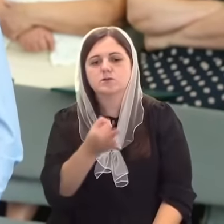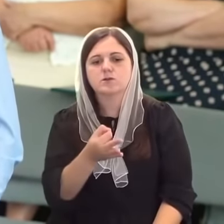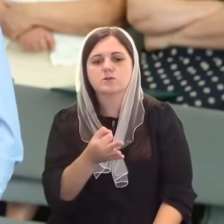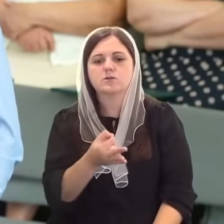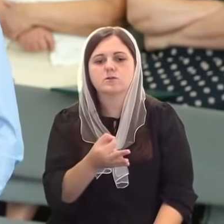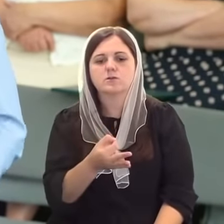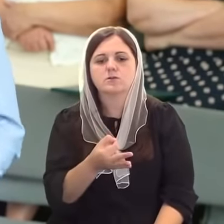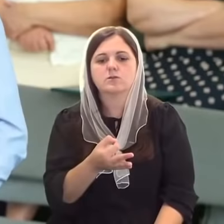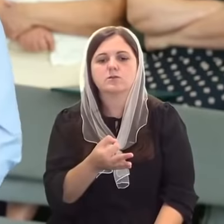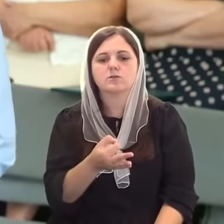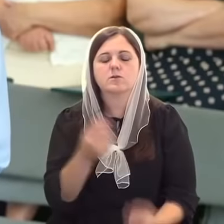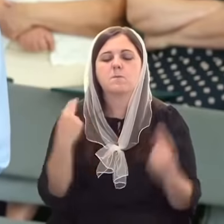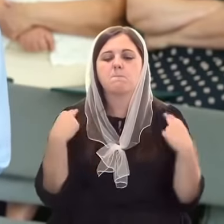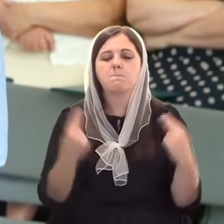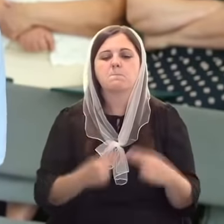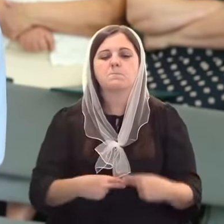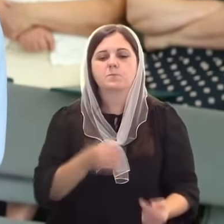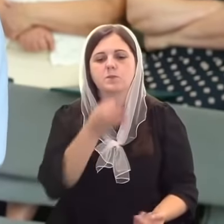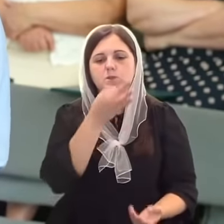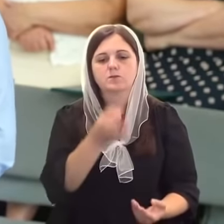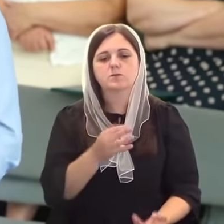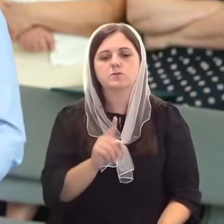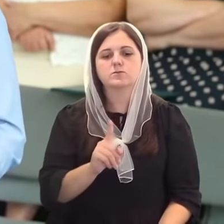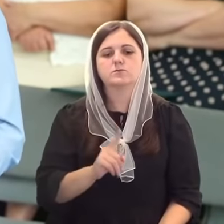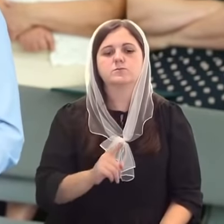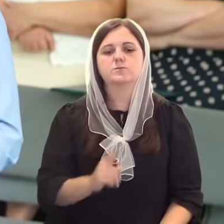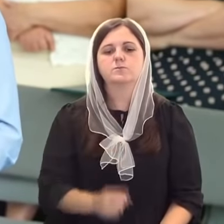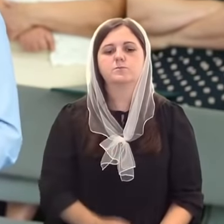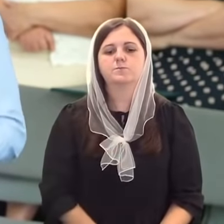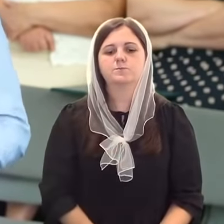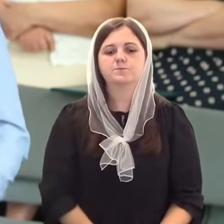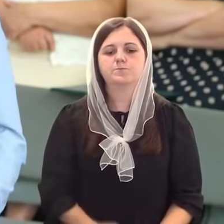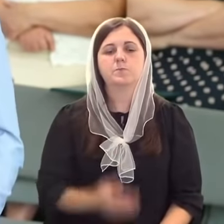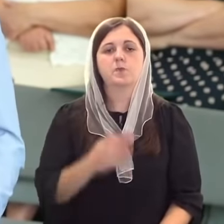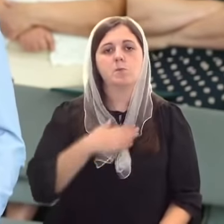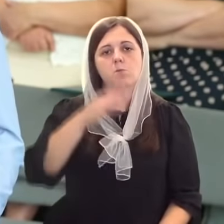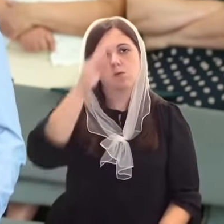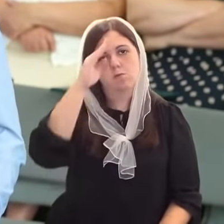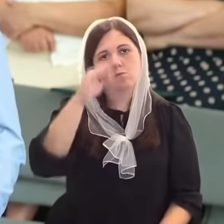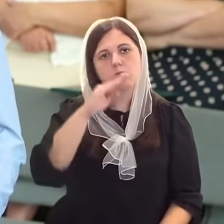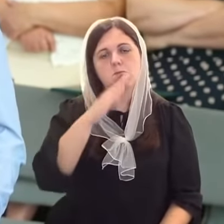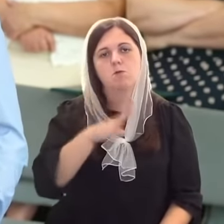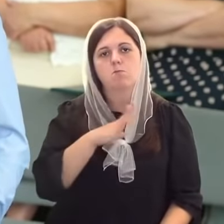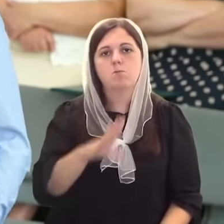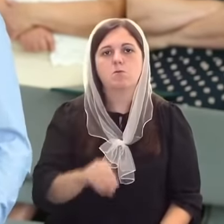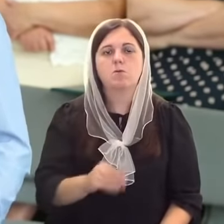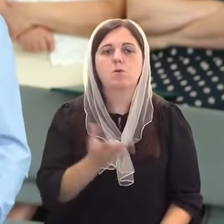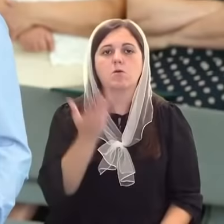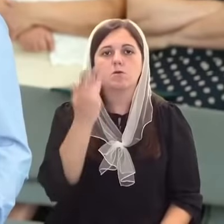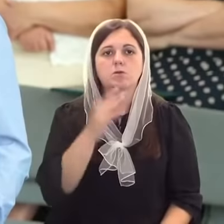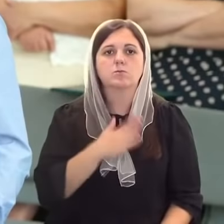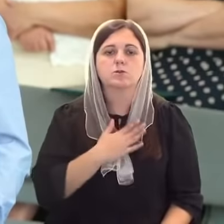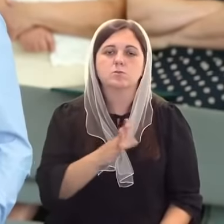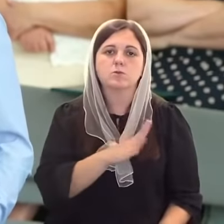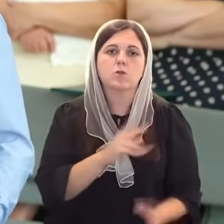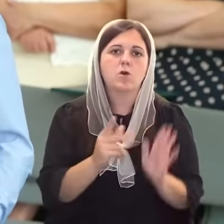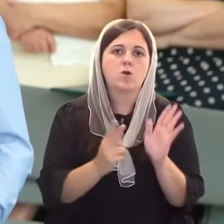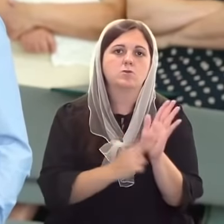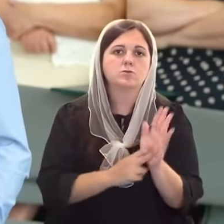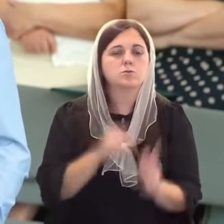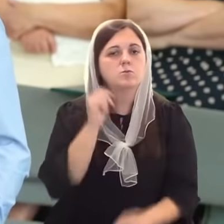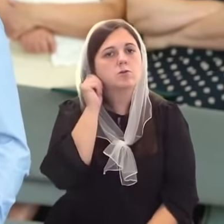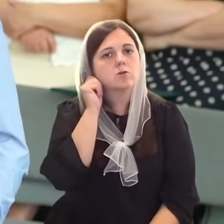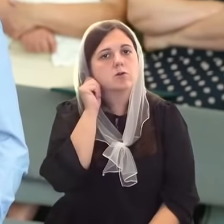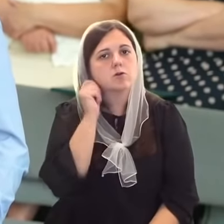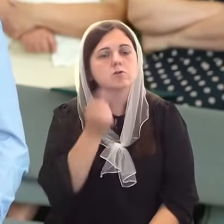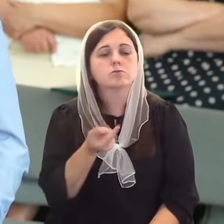сказать, он сказал, пастор Владимир сказал, что мой папа умер, когда мне было 7 лет, уже тогда не